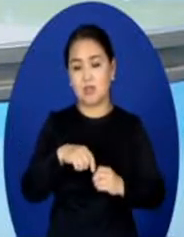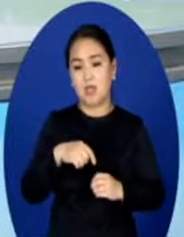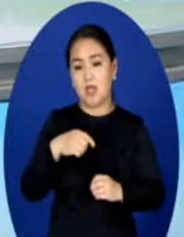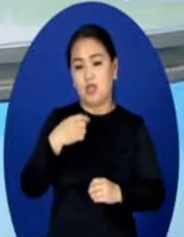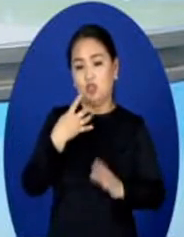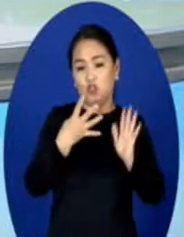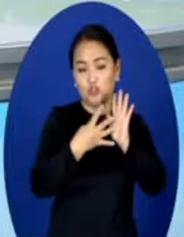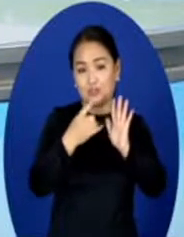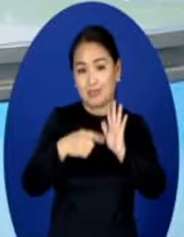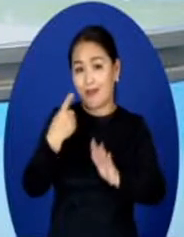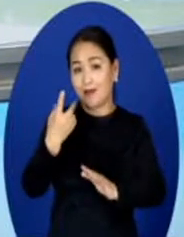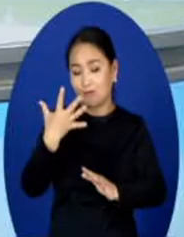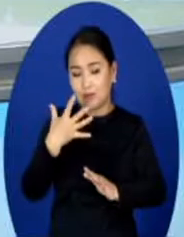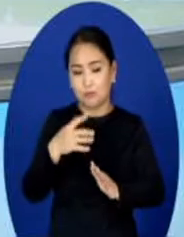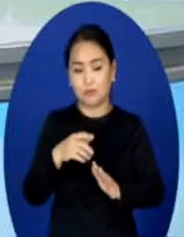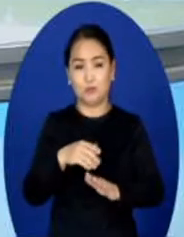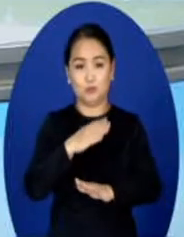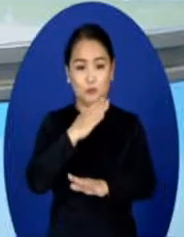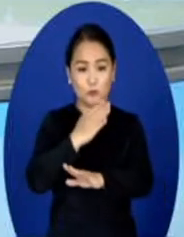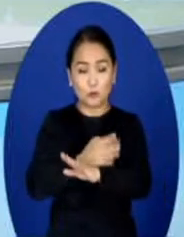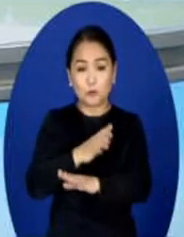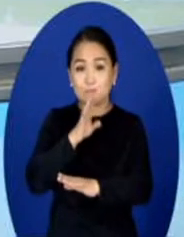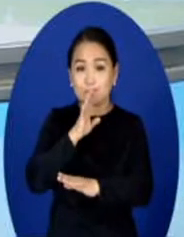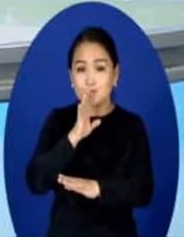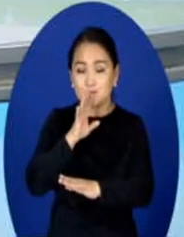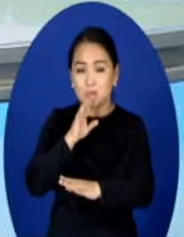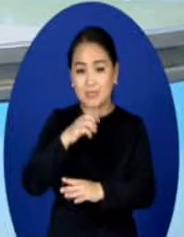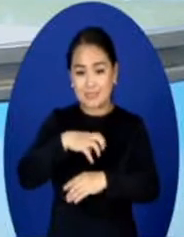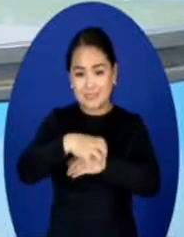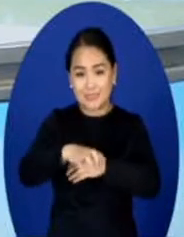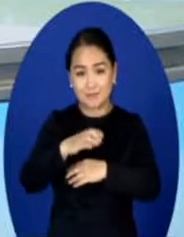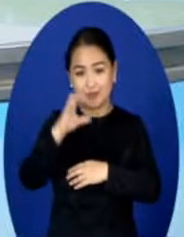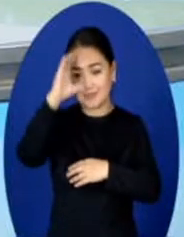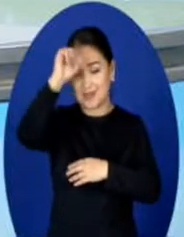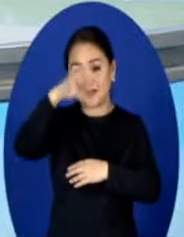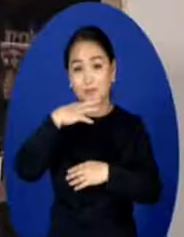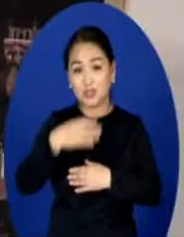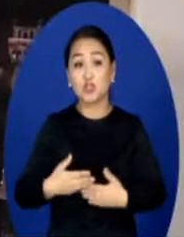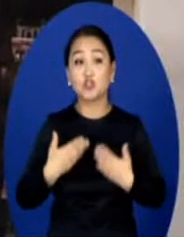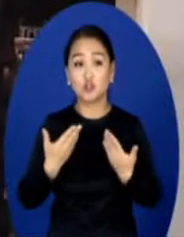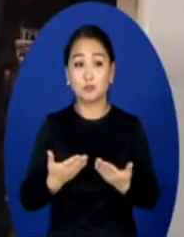타운 보여 후이팅 계속 문 암지 또 선악디 살브랜 사이 될래